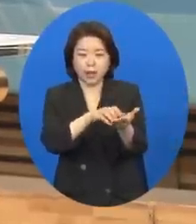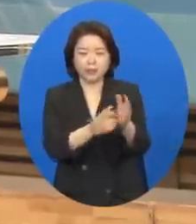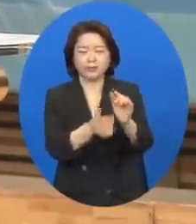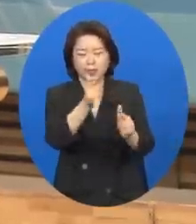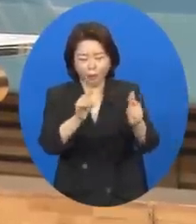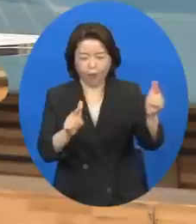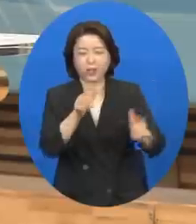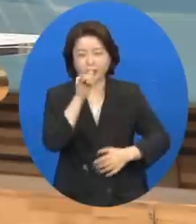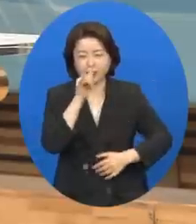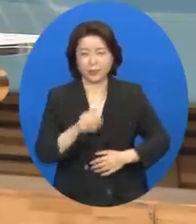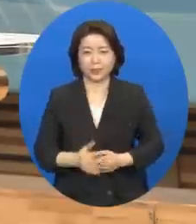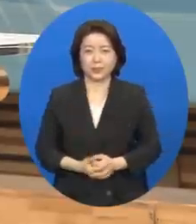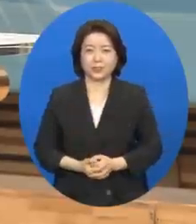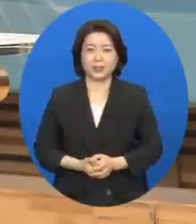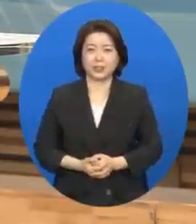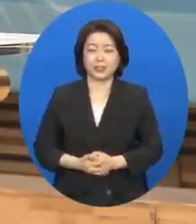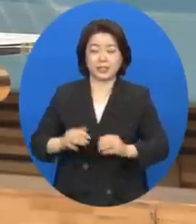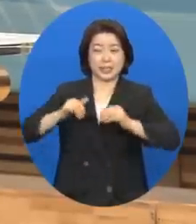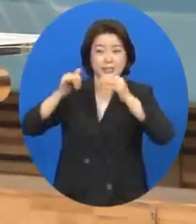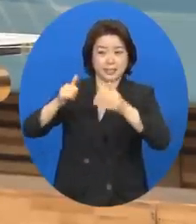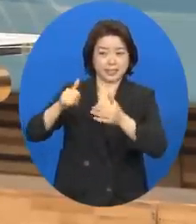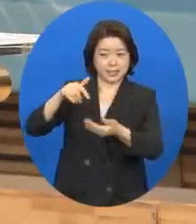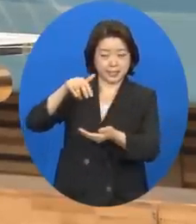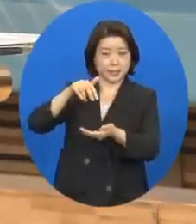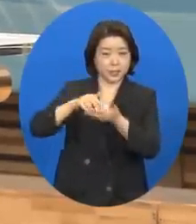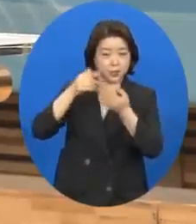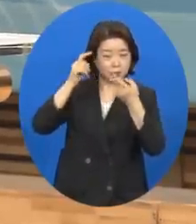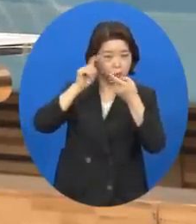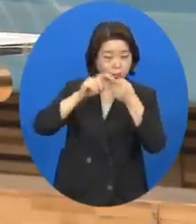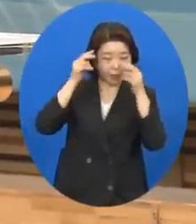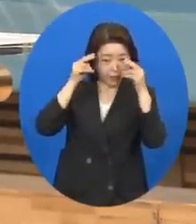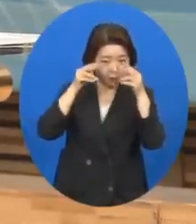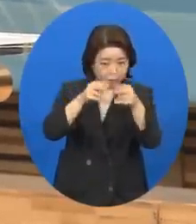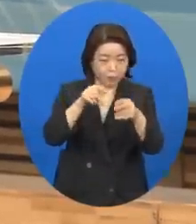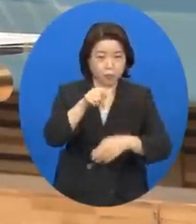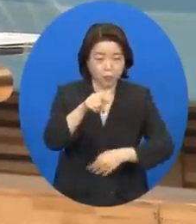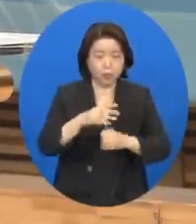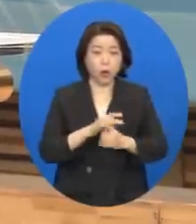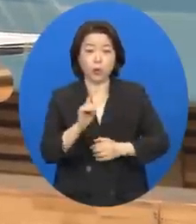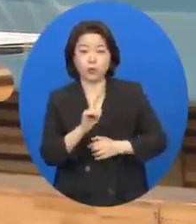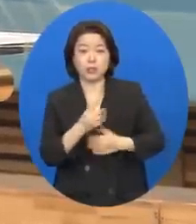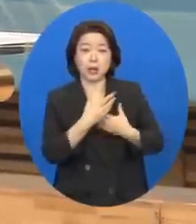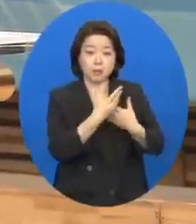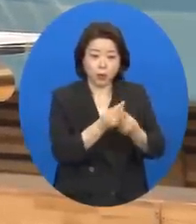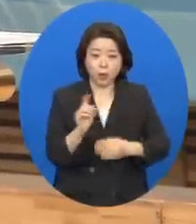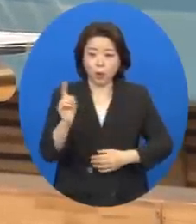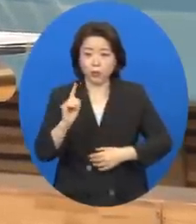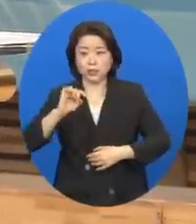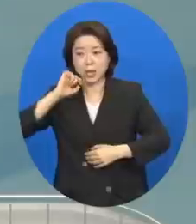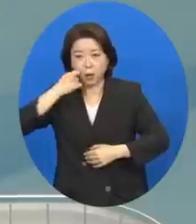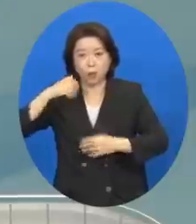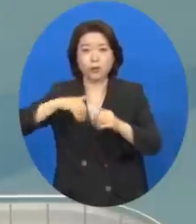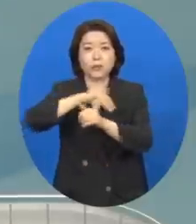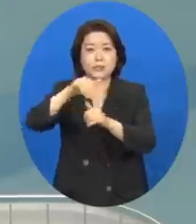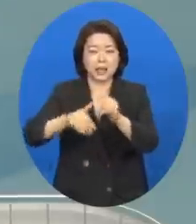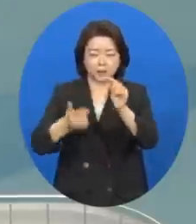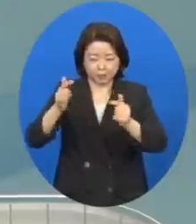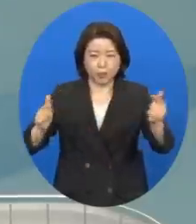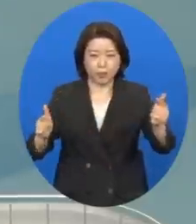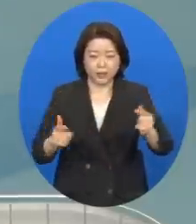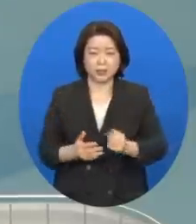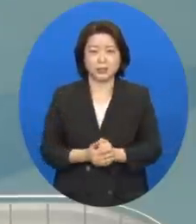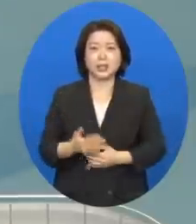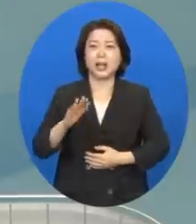겁니다. 세상적인 관점에서 보면 어떤 사람은 좀 편하기도 하고 어떤 사람은 어렵기도 하겠지만 실제로